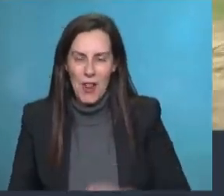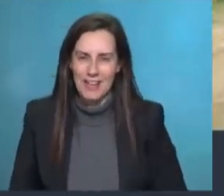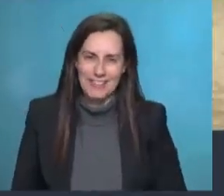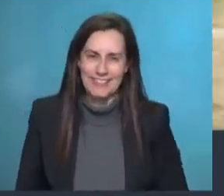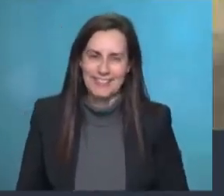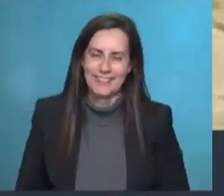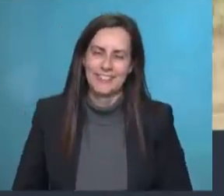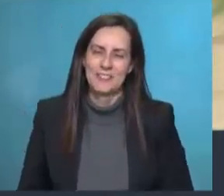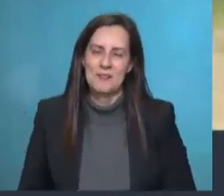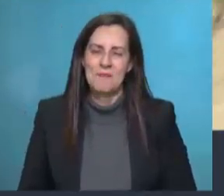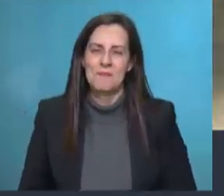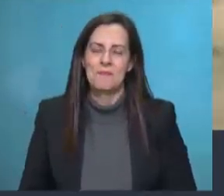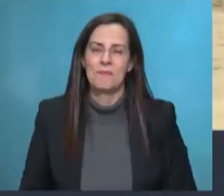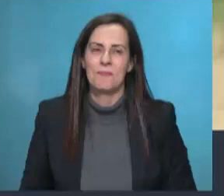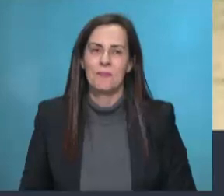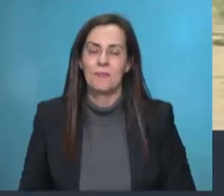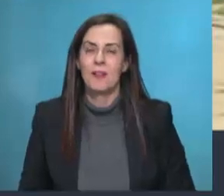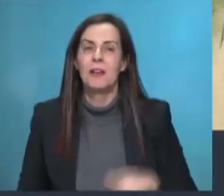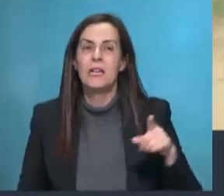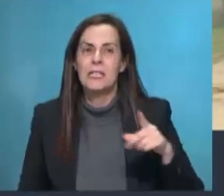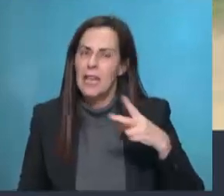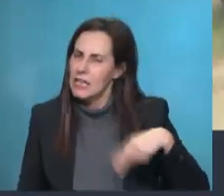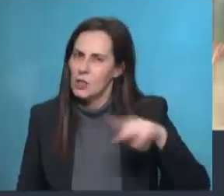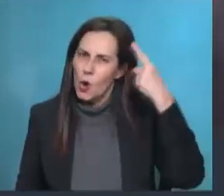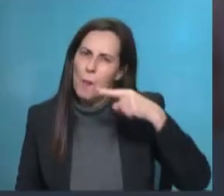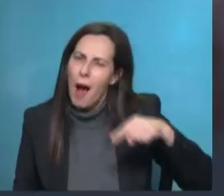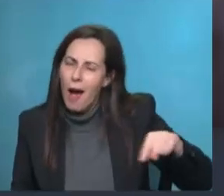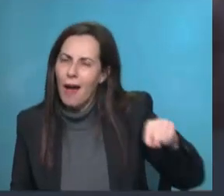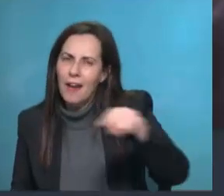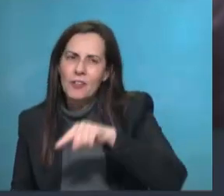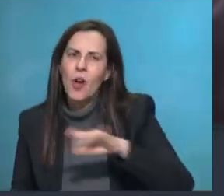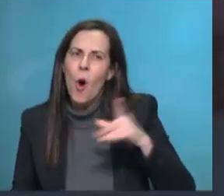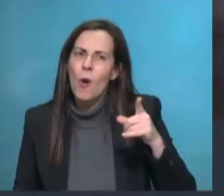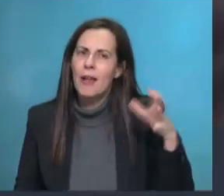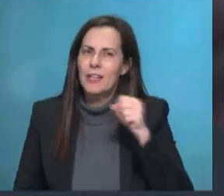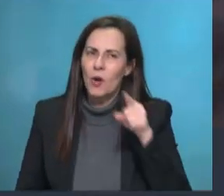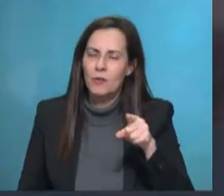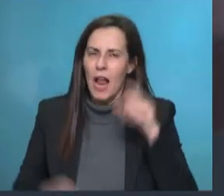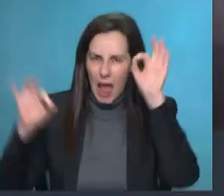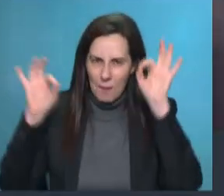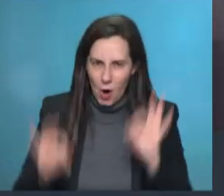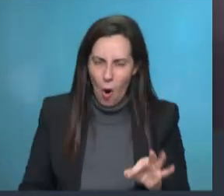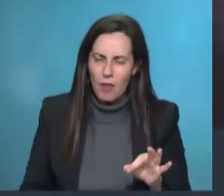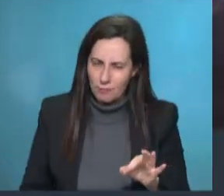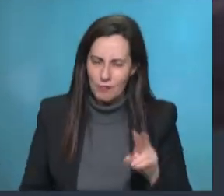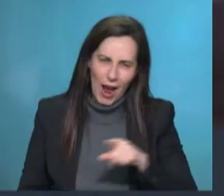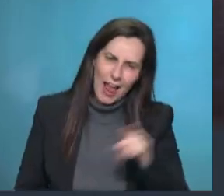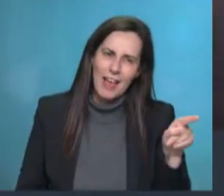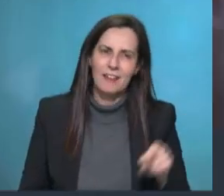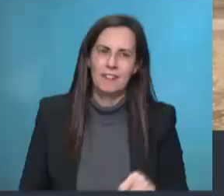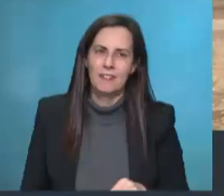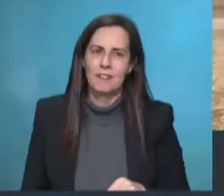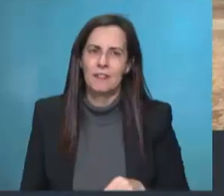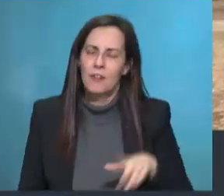אגב עוטף הזה בסיור של ום אחד אבל אולי ניקח אותם ל למרת אפשר ללכת קום